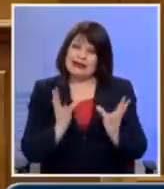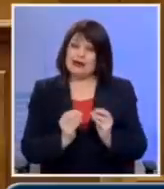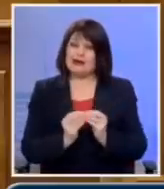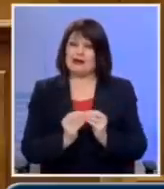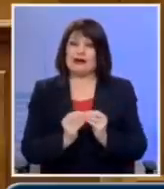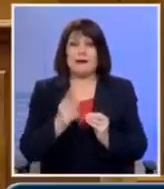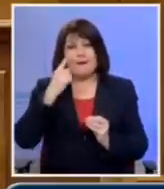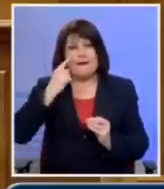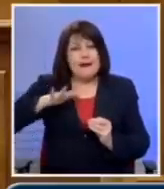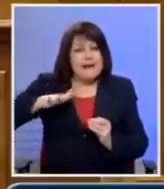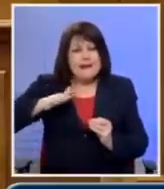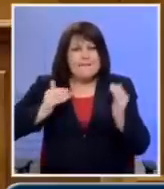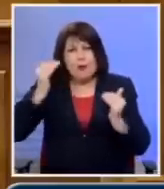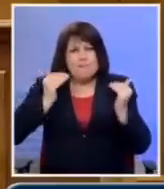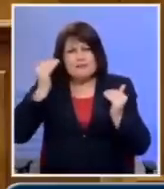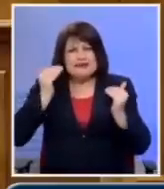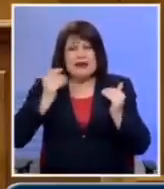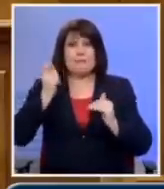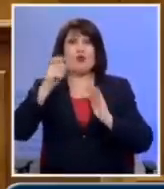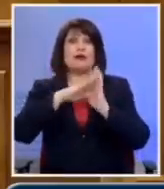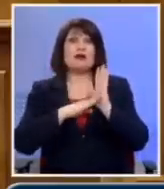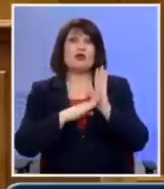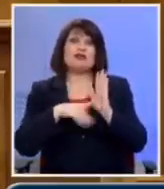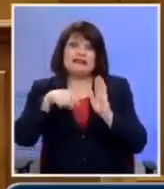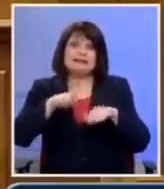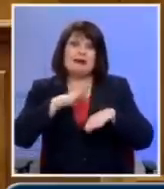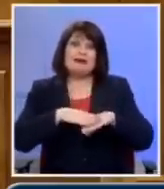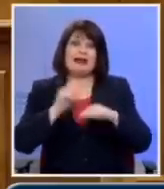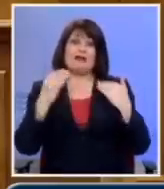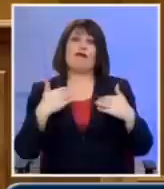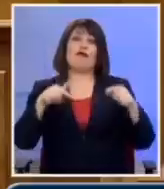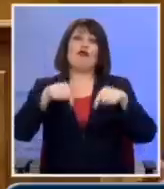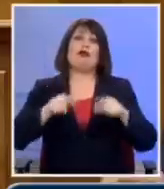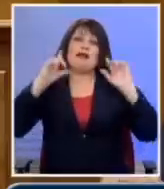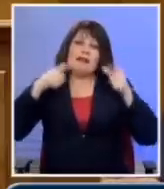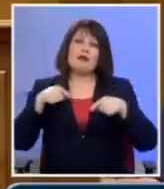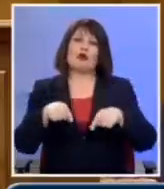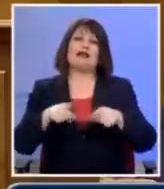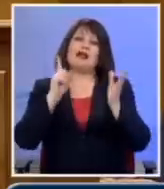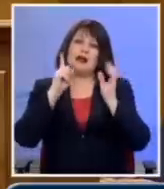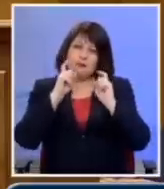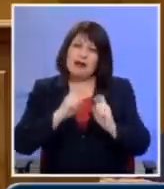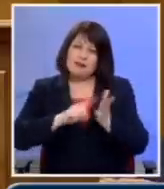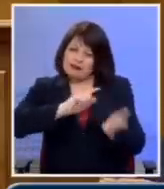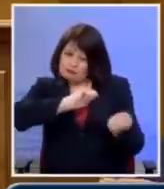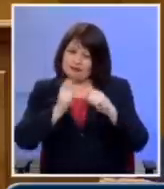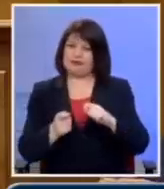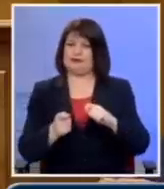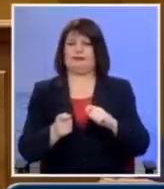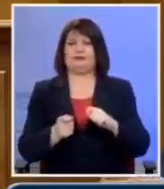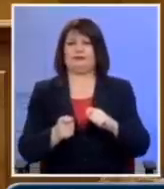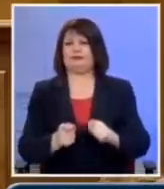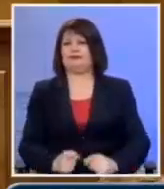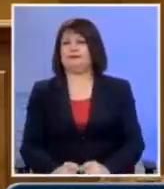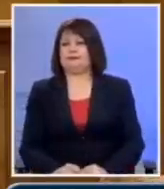κλίμα καχυποψίας που το πολιτικό σύστημα, το κοινοβούλιο, η ίδια δημοκρατία οφείλει να αντιστρέψει. Και